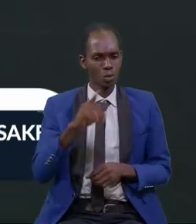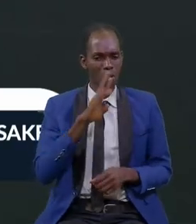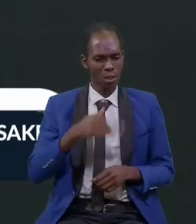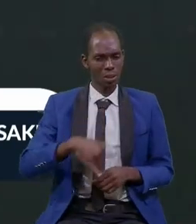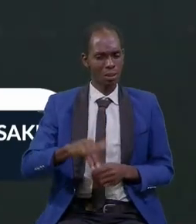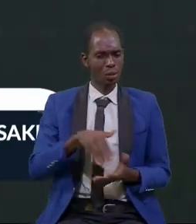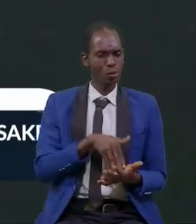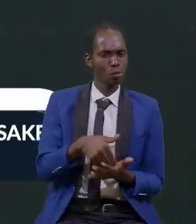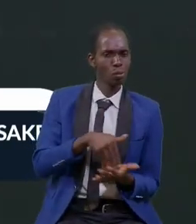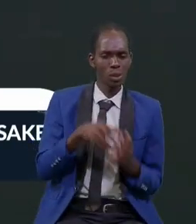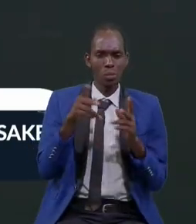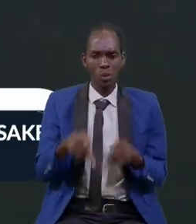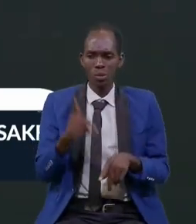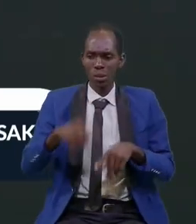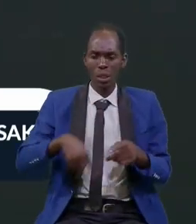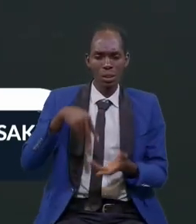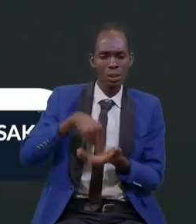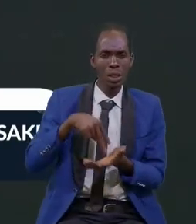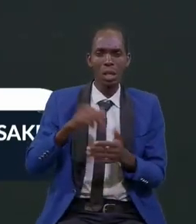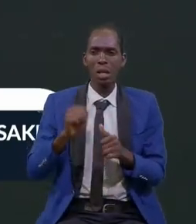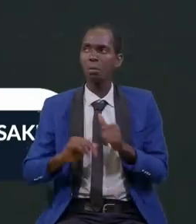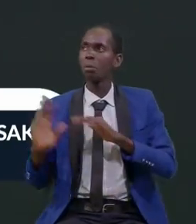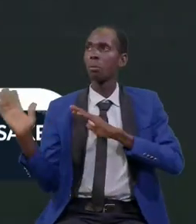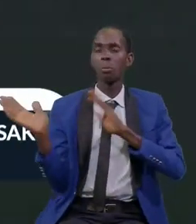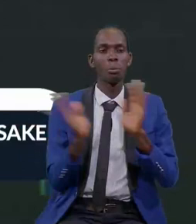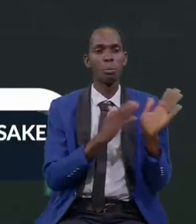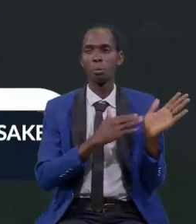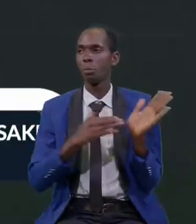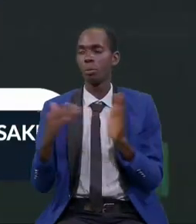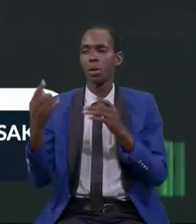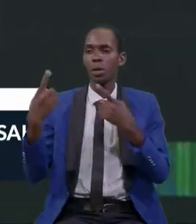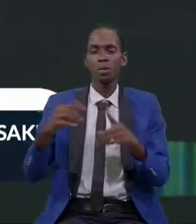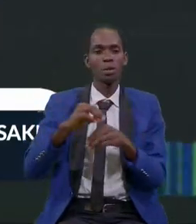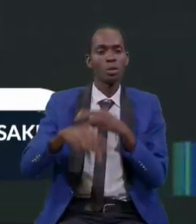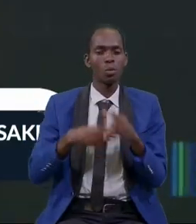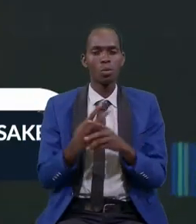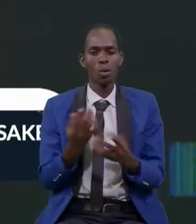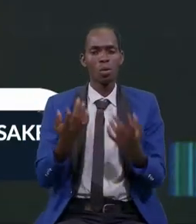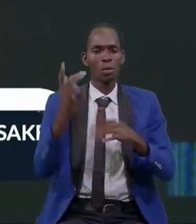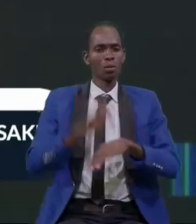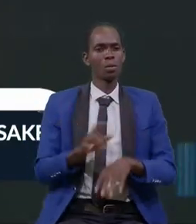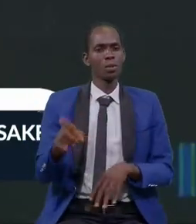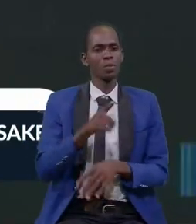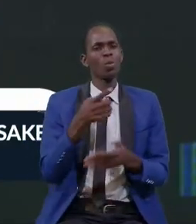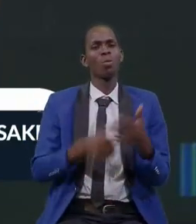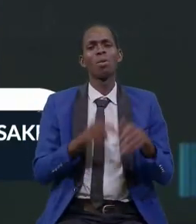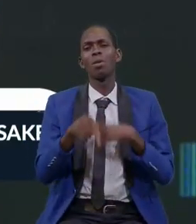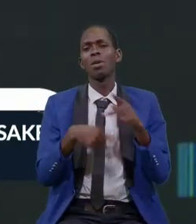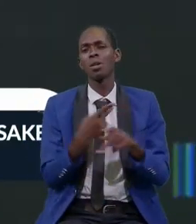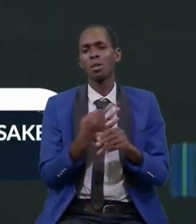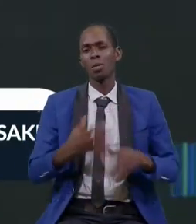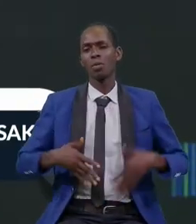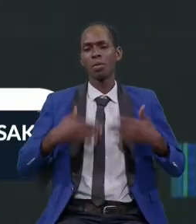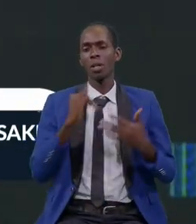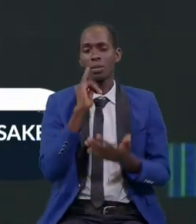es un faiblard, tu n'arrives pas à tenir. Et tout vent qui souffle te fait tomber. Quel type de vie as-tu?